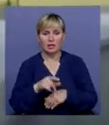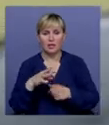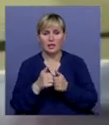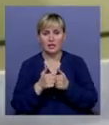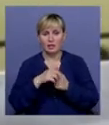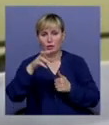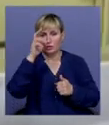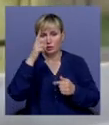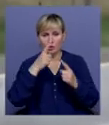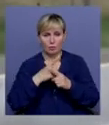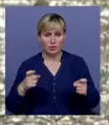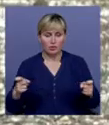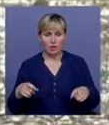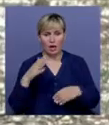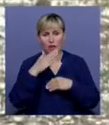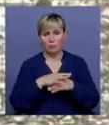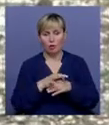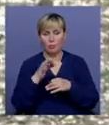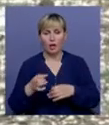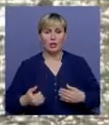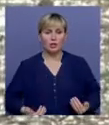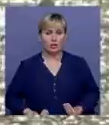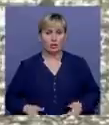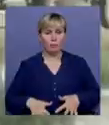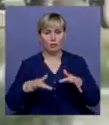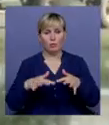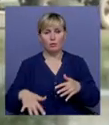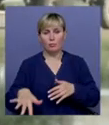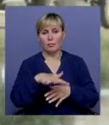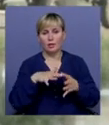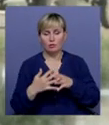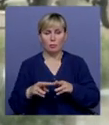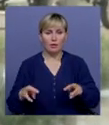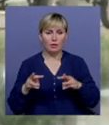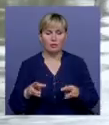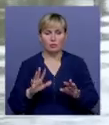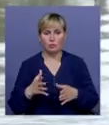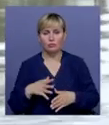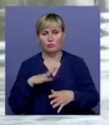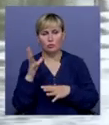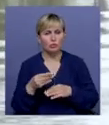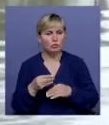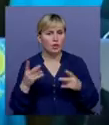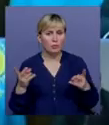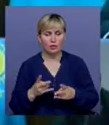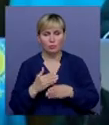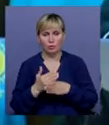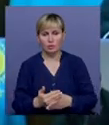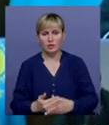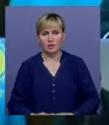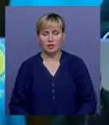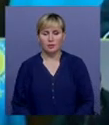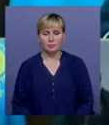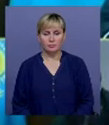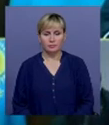государства сообщил аким области а вот жителям потопленных поселков правительство планирует оказать всю необходимую помощь or наверх